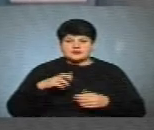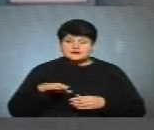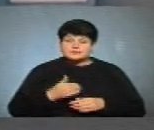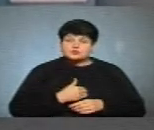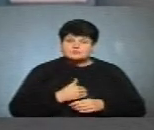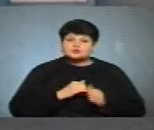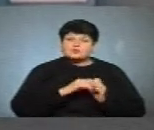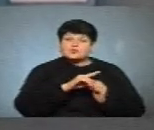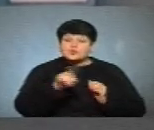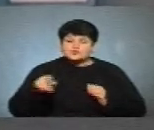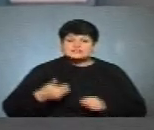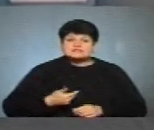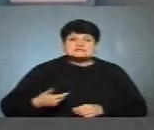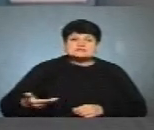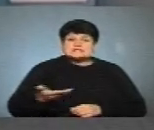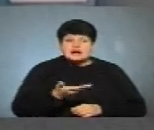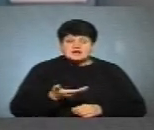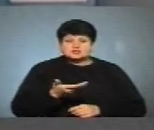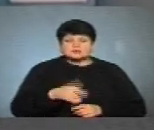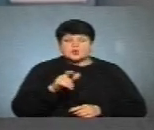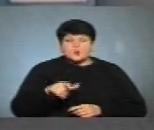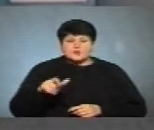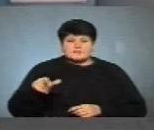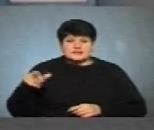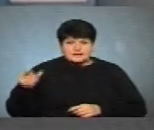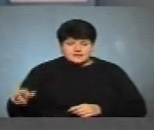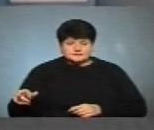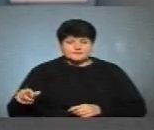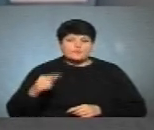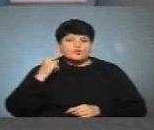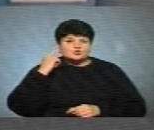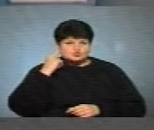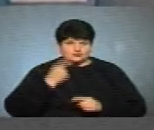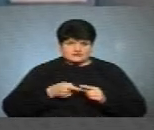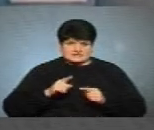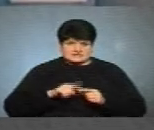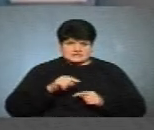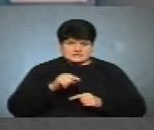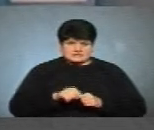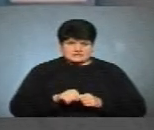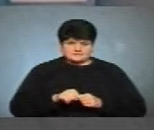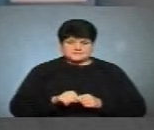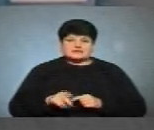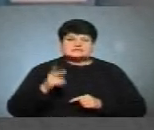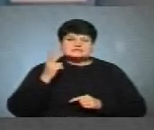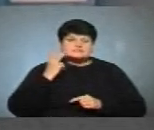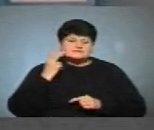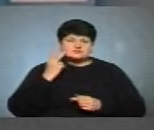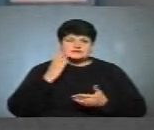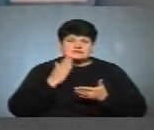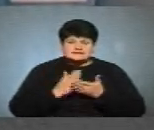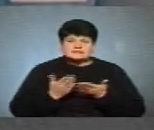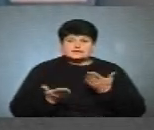хотіла, щоб кожен із наших громадян почув це. І завжди, як є